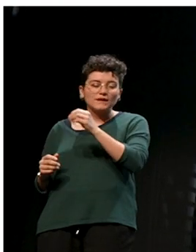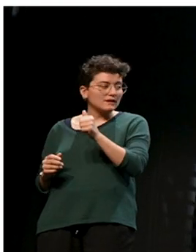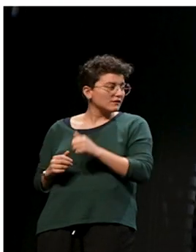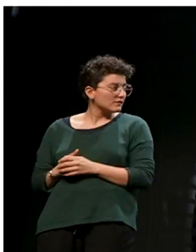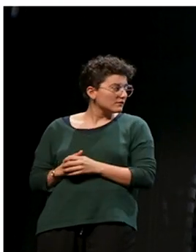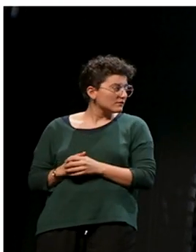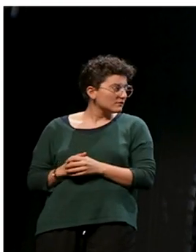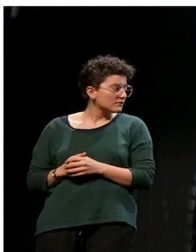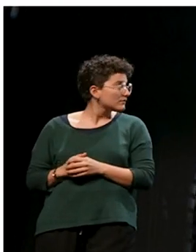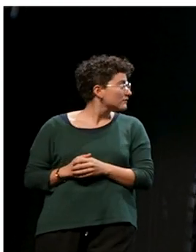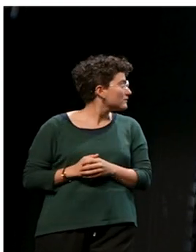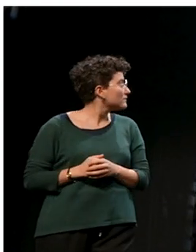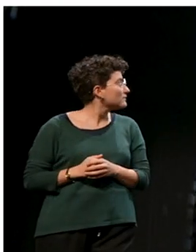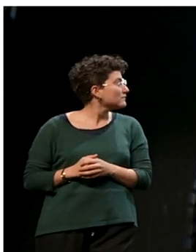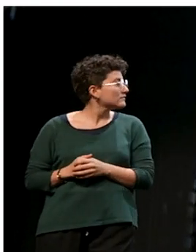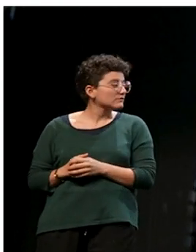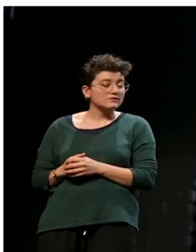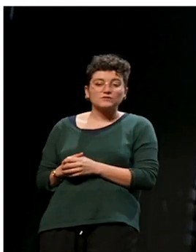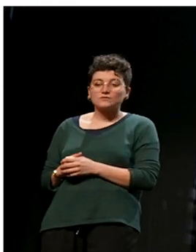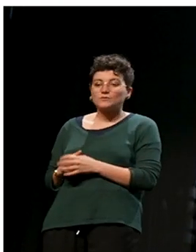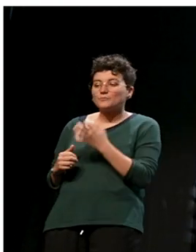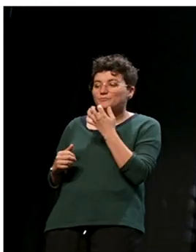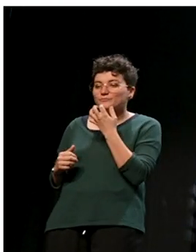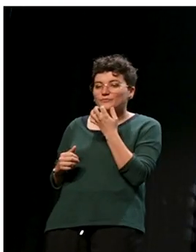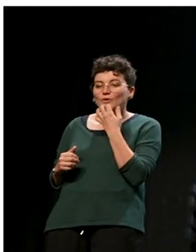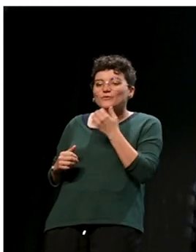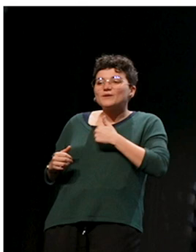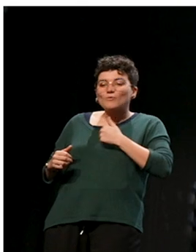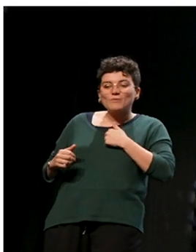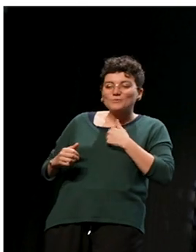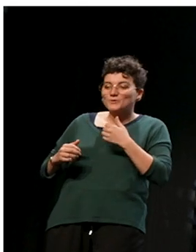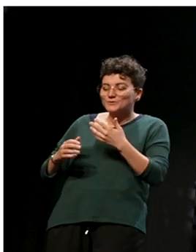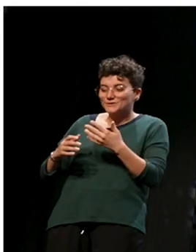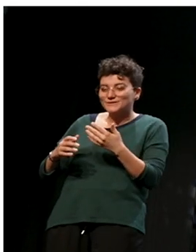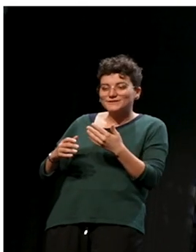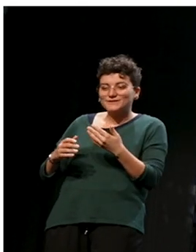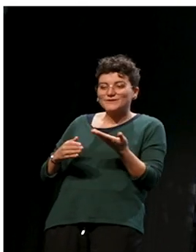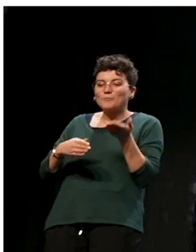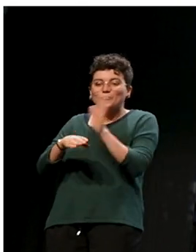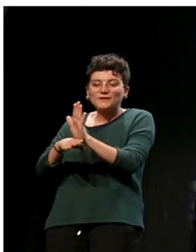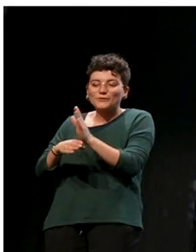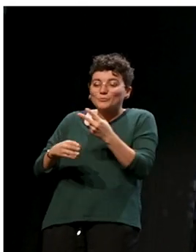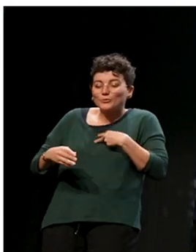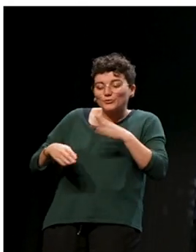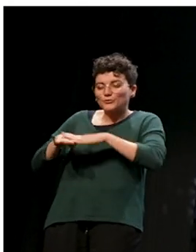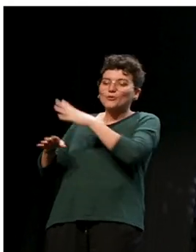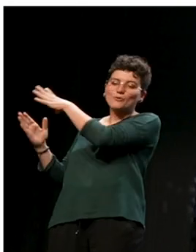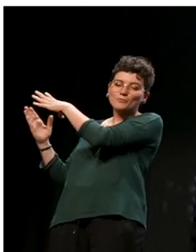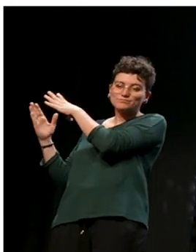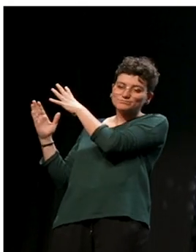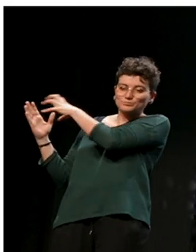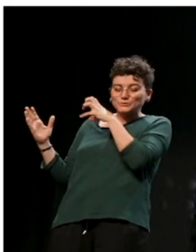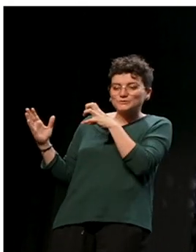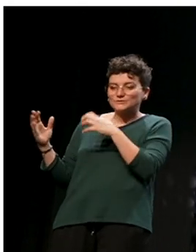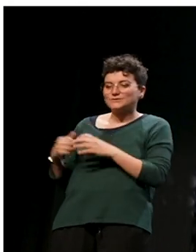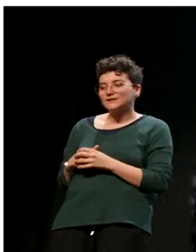voulais vous faire une démo moi-même, mais j'ai cramé tous mes crédits pour connaître l'ennemi. Donc voilà, ça c'est tiré de leur expérience, c'est un petit